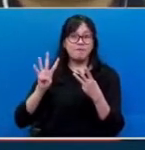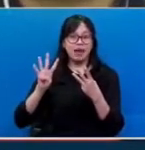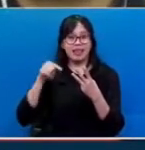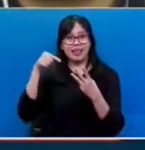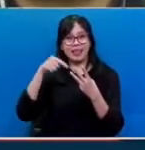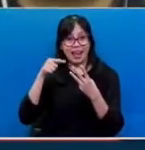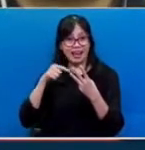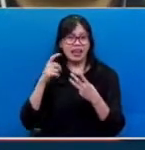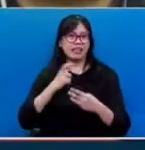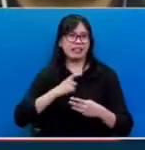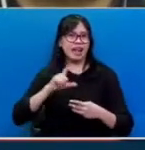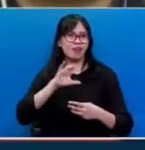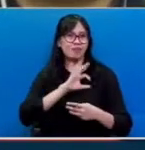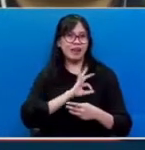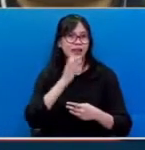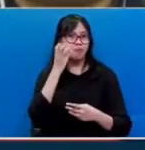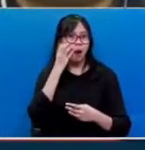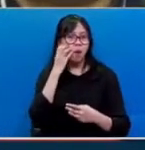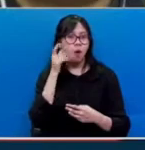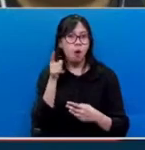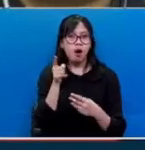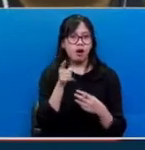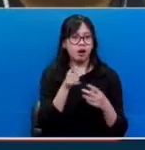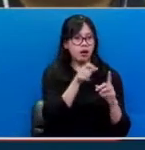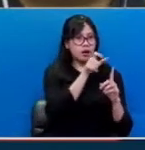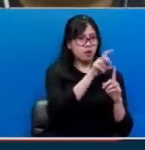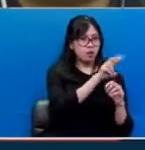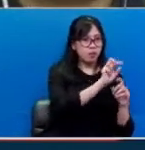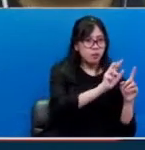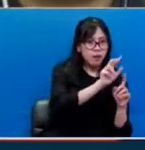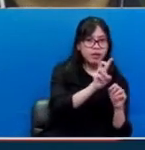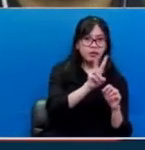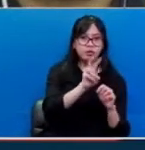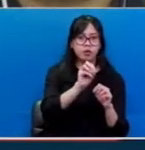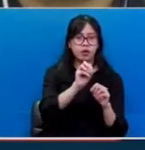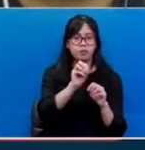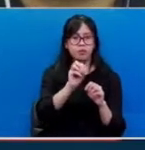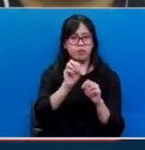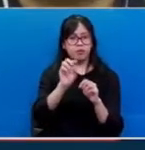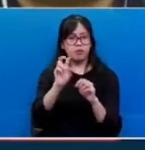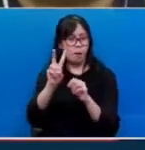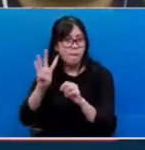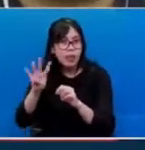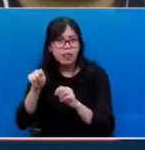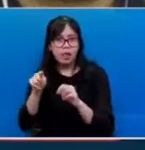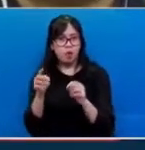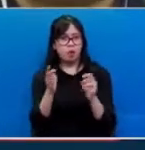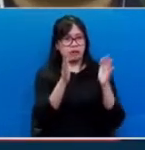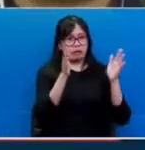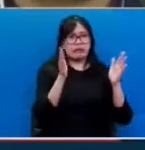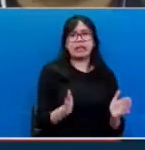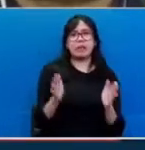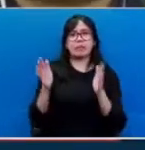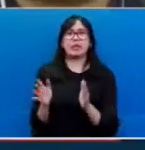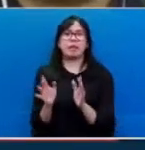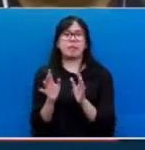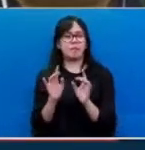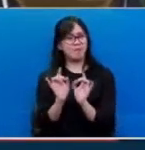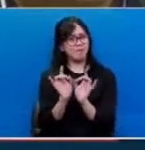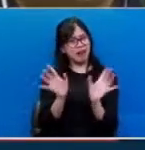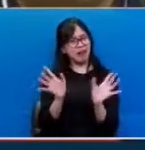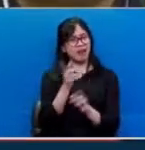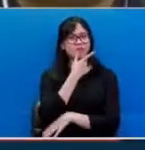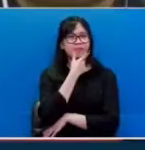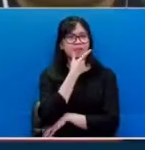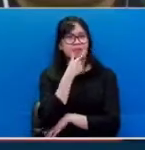mencalonkan diri di pemilu 2024 ini gitu ya tapi penjelasan tentang ini Memang agak putus menurut saya